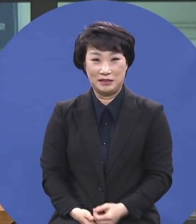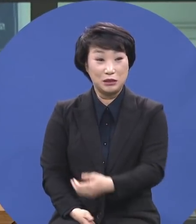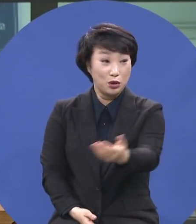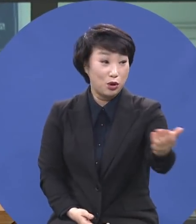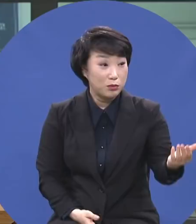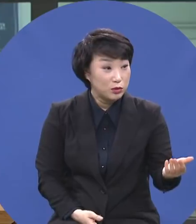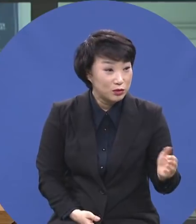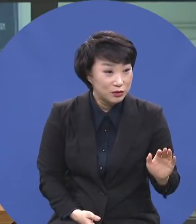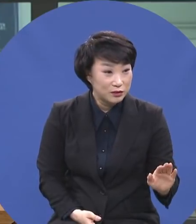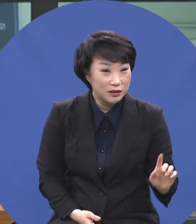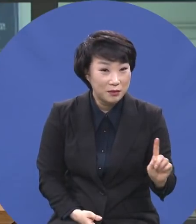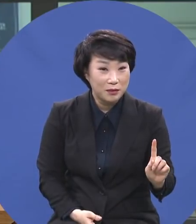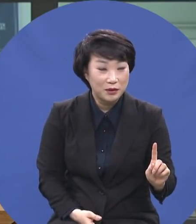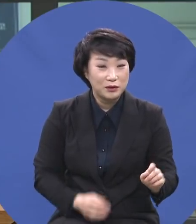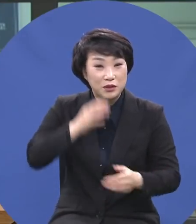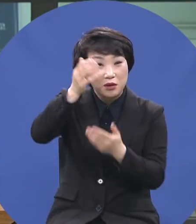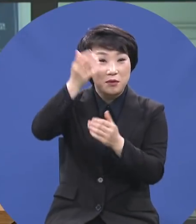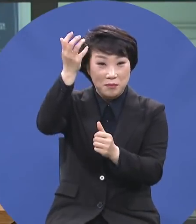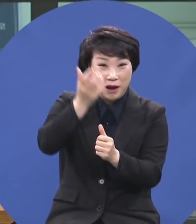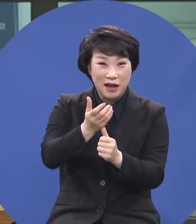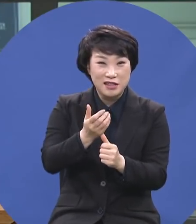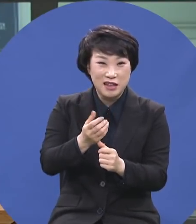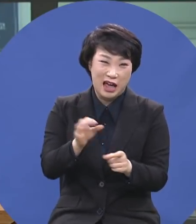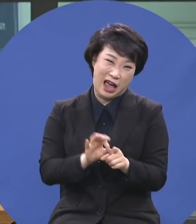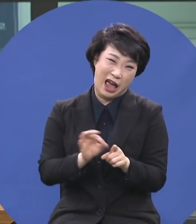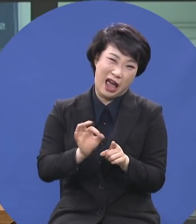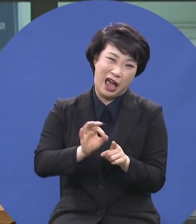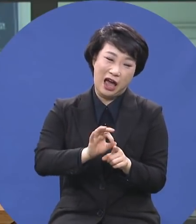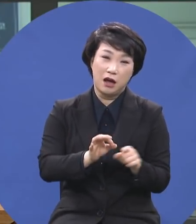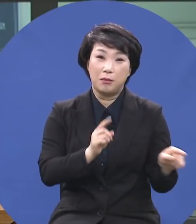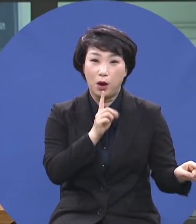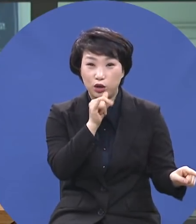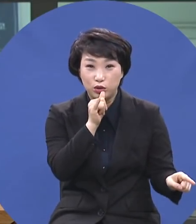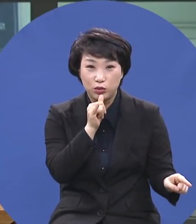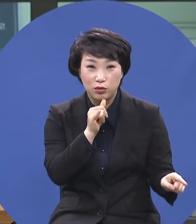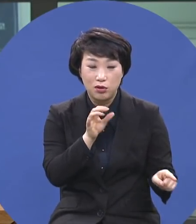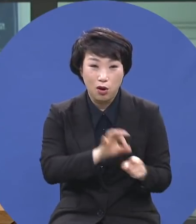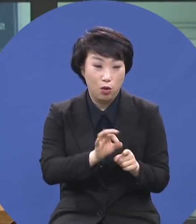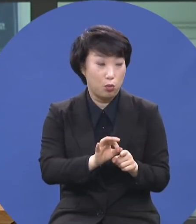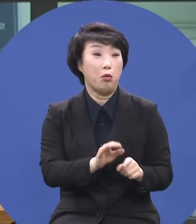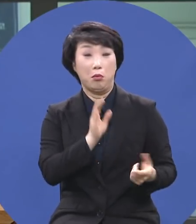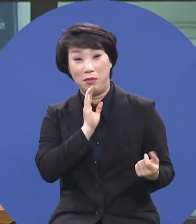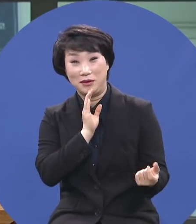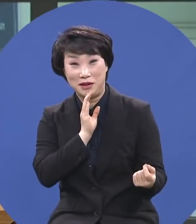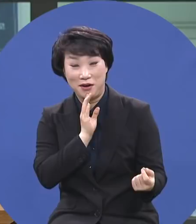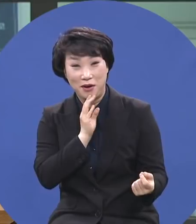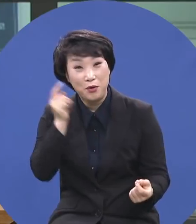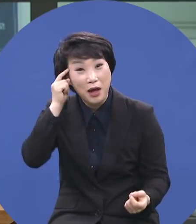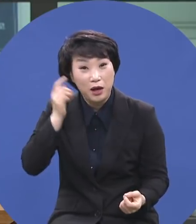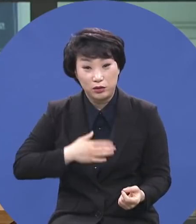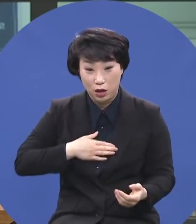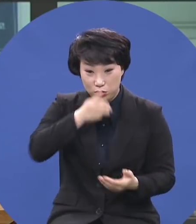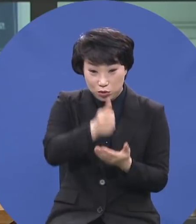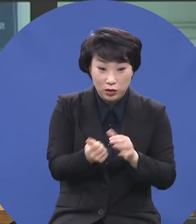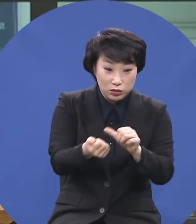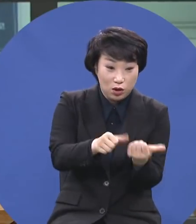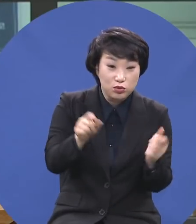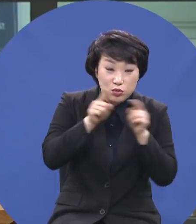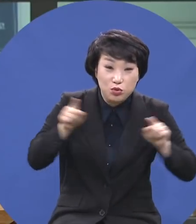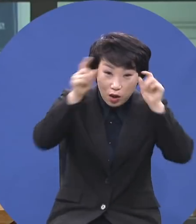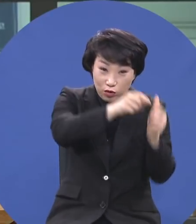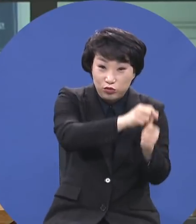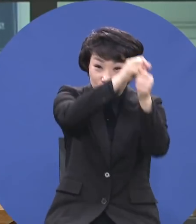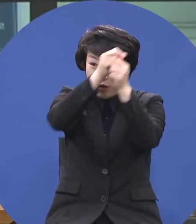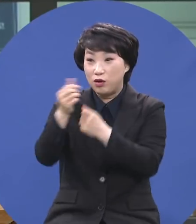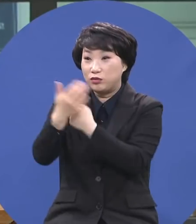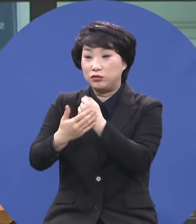사람들은 성령 받으면 수다스럽다고 하잖아. 수다스럽지. 죄와 사망과 지옥에서